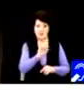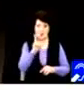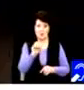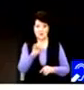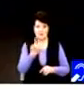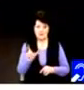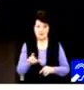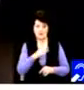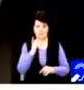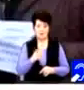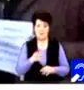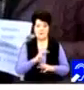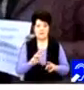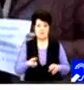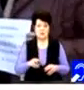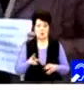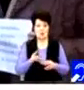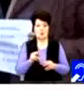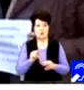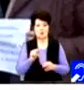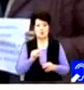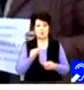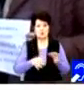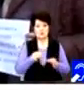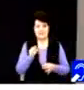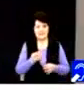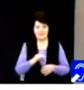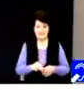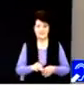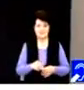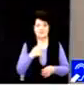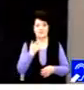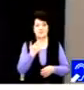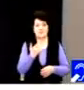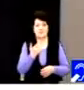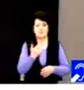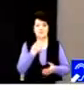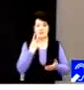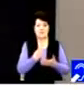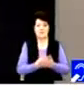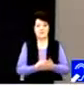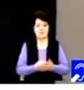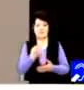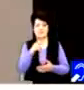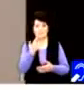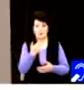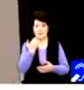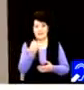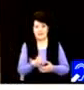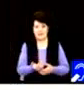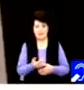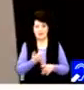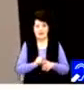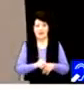fost rector Ministrul Justiției Tudorel Toader tinerii au cerut abrogarea Ordonanței șapte ale cărei prevederi reprezintă spun ei un atentat